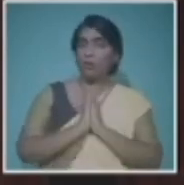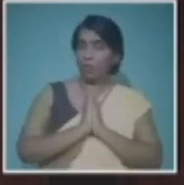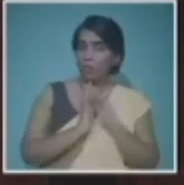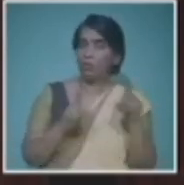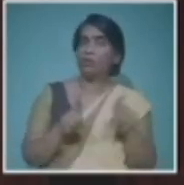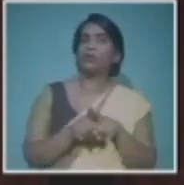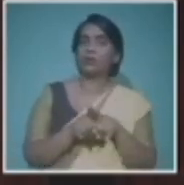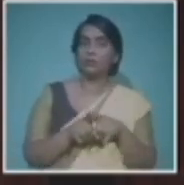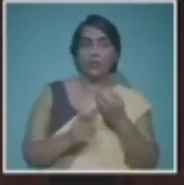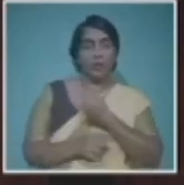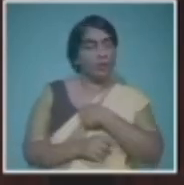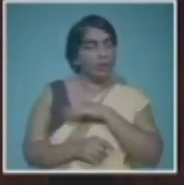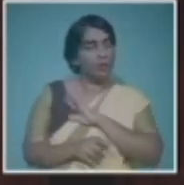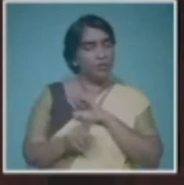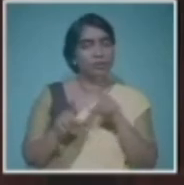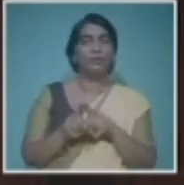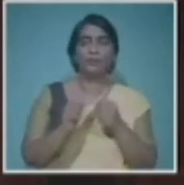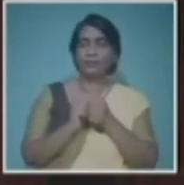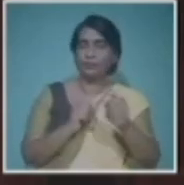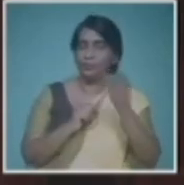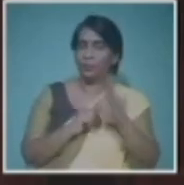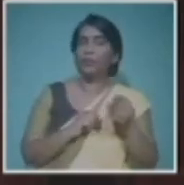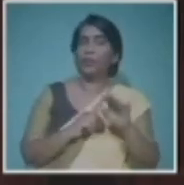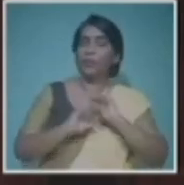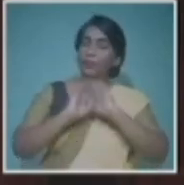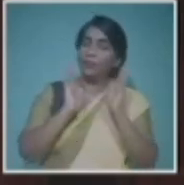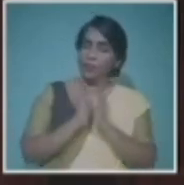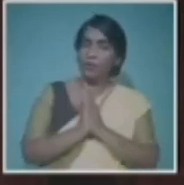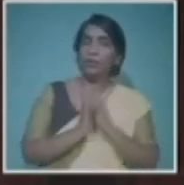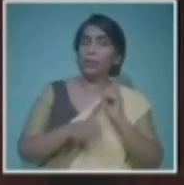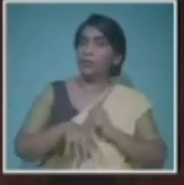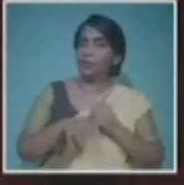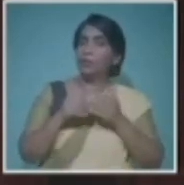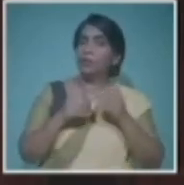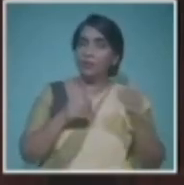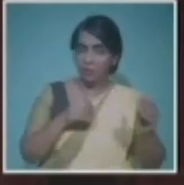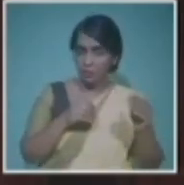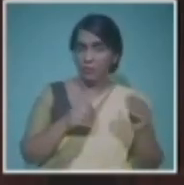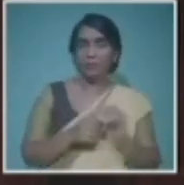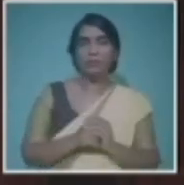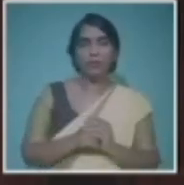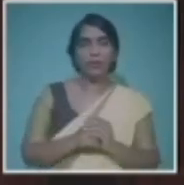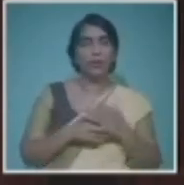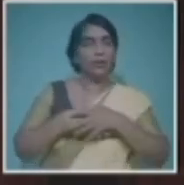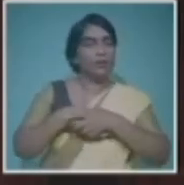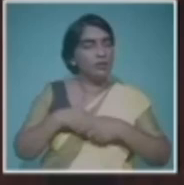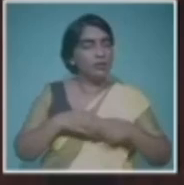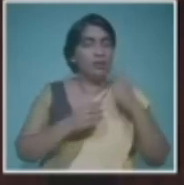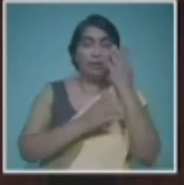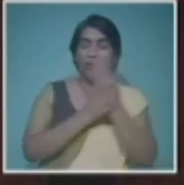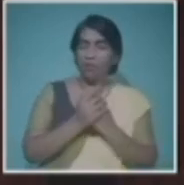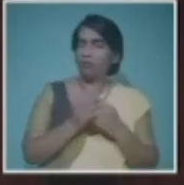විදියට හාමුදුරුවෙක් විදියට කටයුතු කළා වුණත් සමස්ත කාල පරිච්ඡේදෙම ජාතිවාදයට